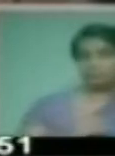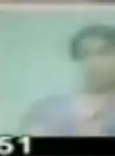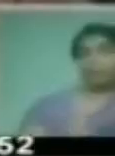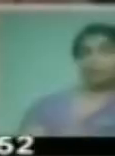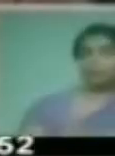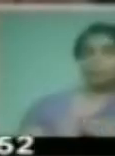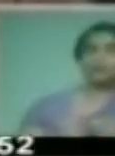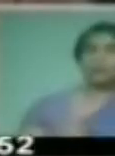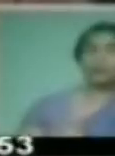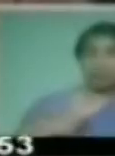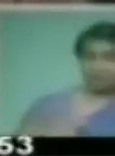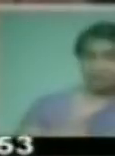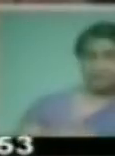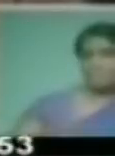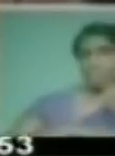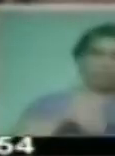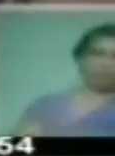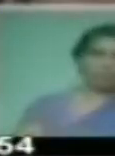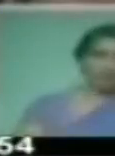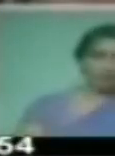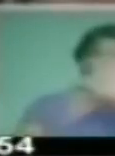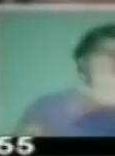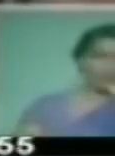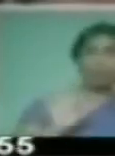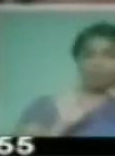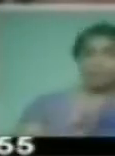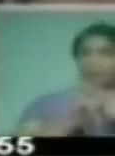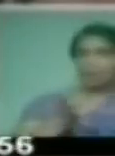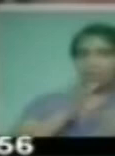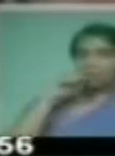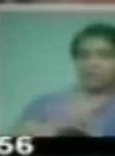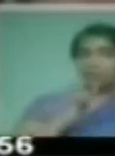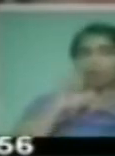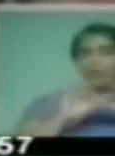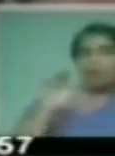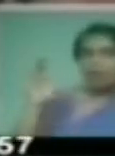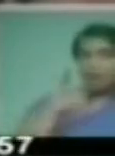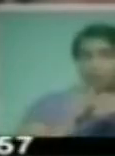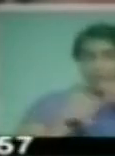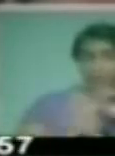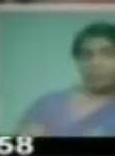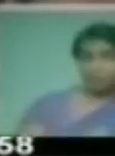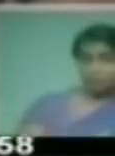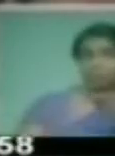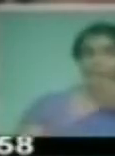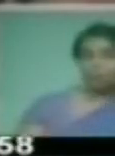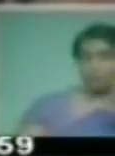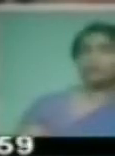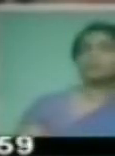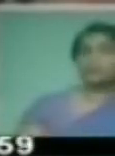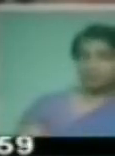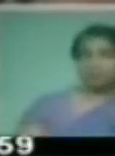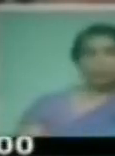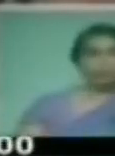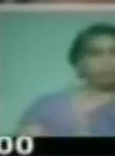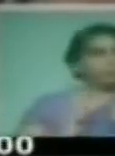ஒபெக் அமைப்பும் எரிபொருள் உற்பத்தியை குறைக்க உள்ளதாக அறிவித்துள்ளது. இதனால் எரிபொருள் சந்தையில் தட்டுப்பாடு ஏற்படும். ஐரோப்பிய நாடுகள் குளிர்காலத்தை இலக்கு வைத்து